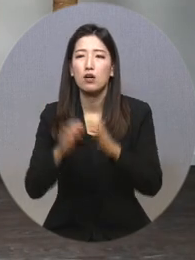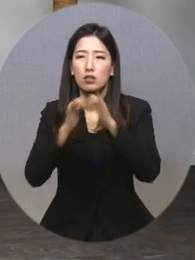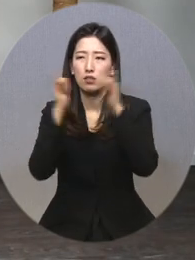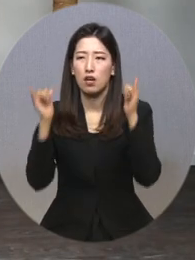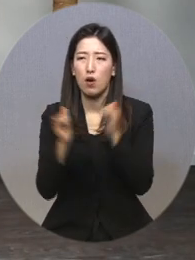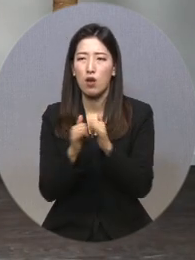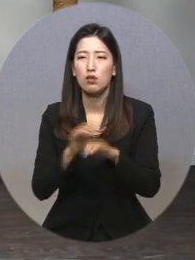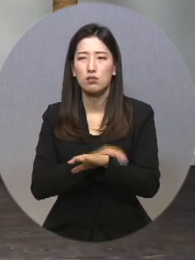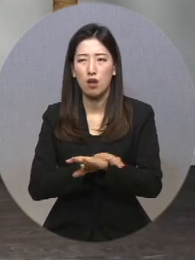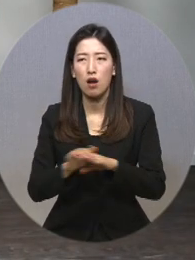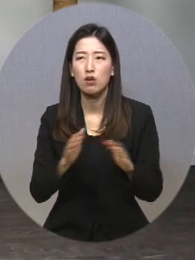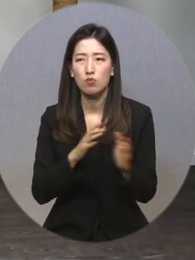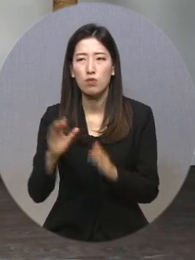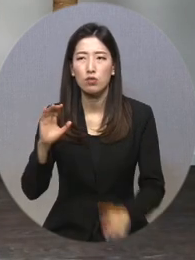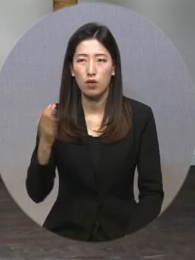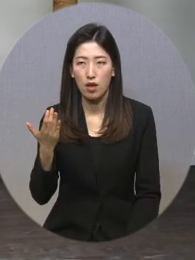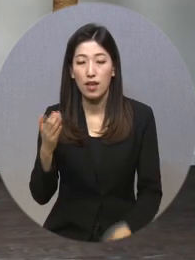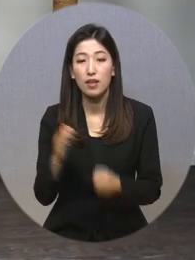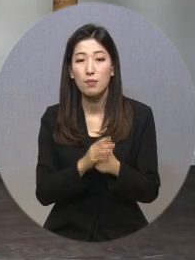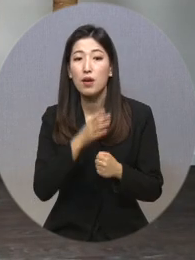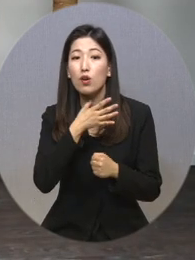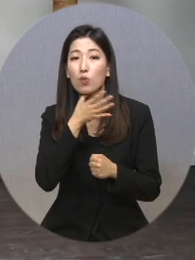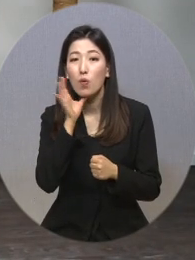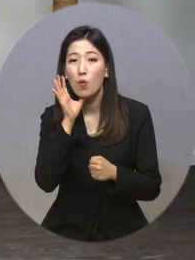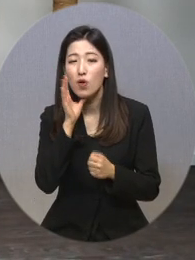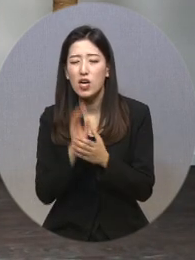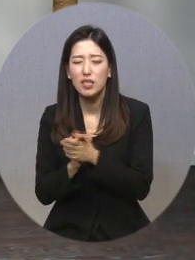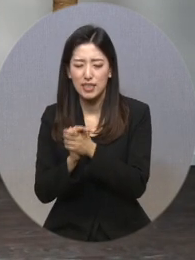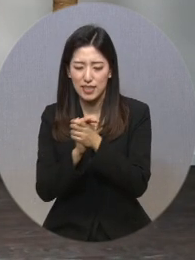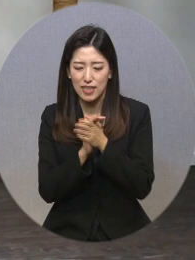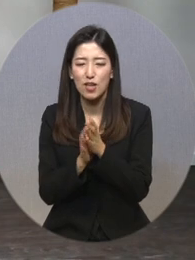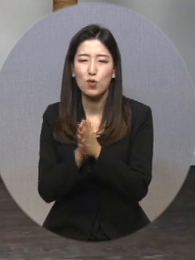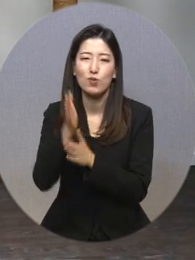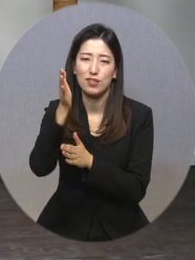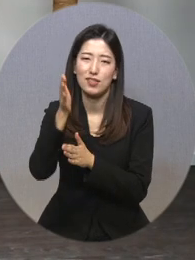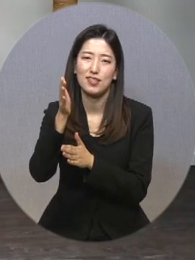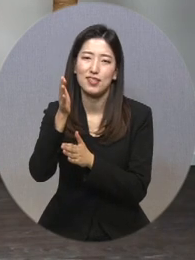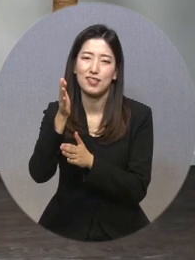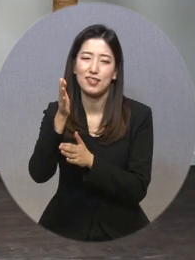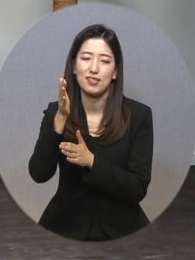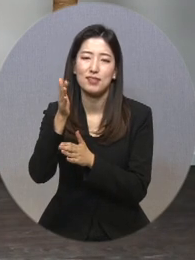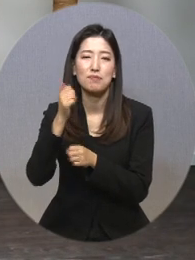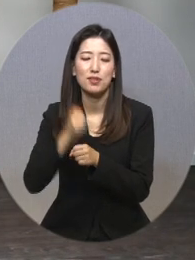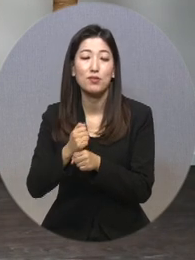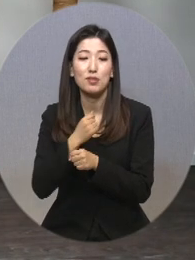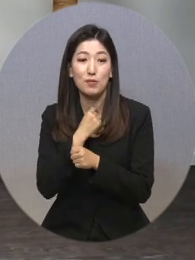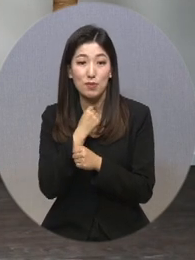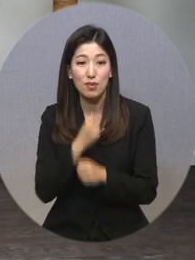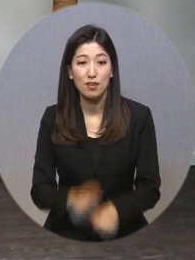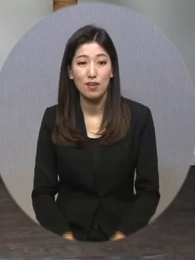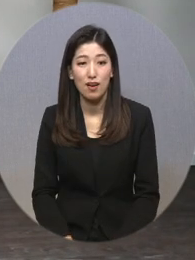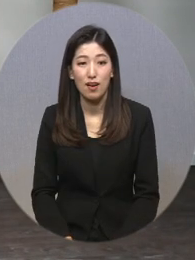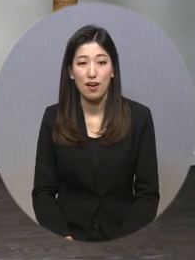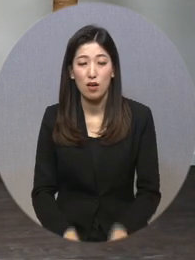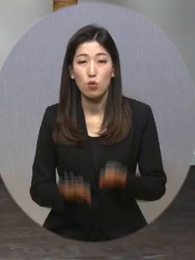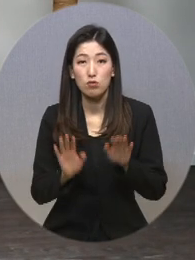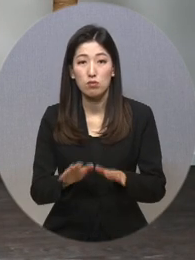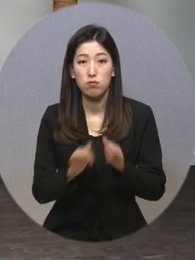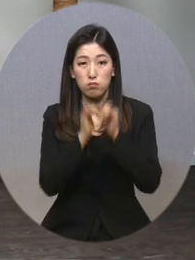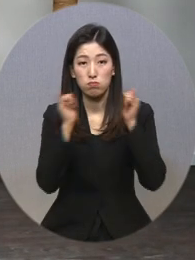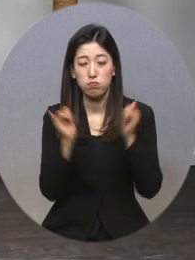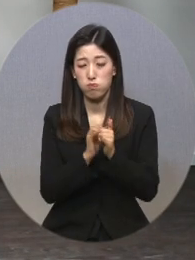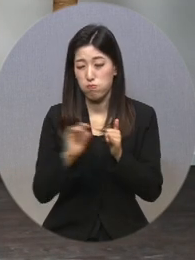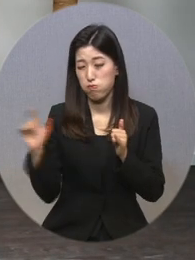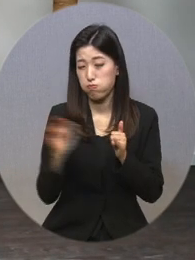속에서 고령 친화 도시라고 하는 주제를 택했습니다. 그리고 우리 사회 생각보다 굉장히 빠른 속도로 변화되고